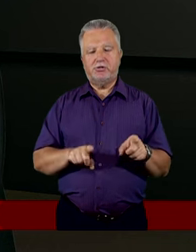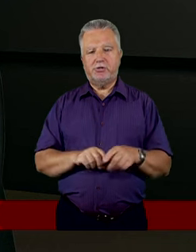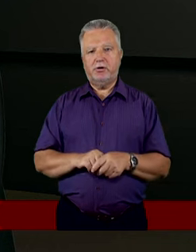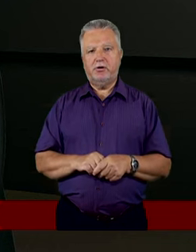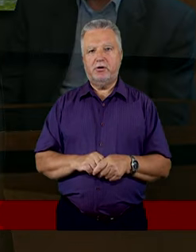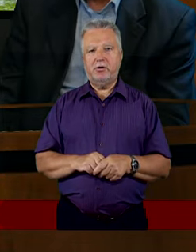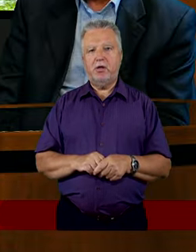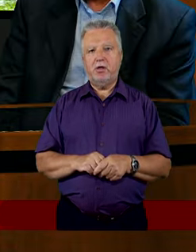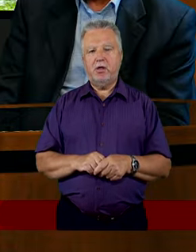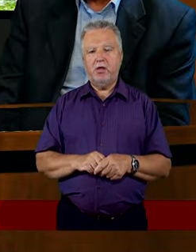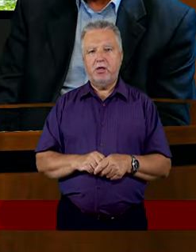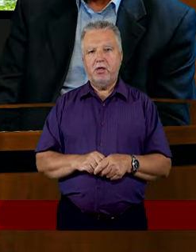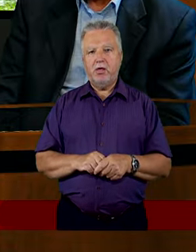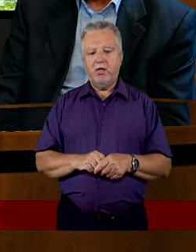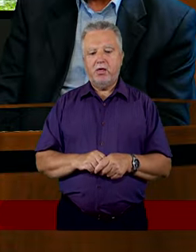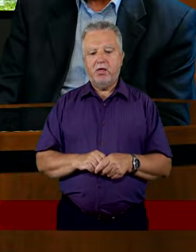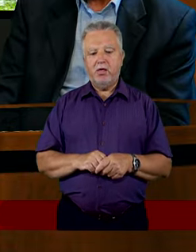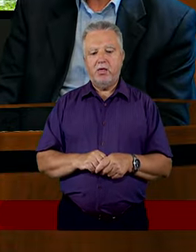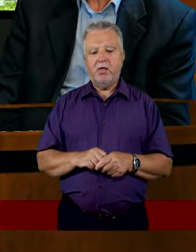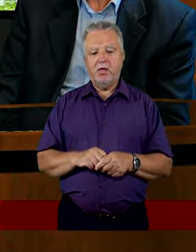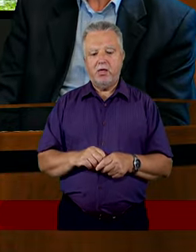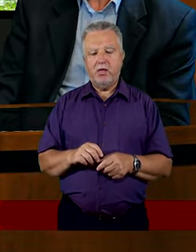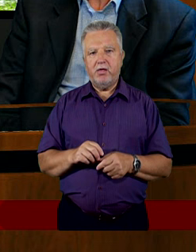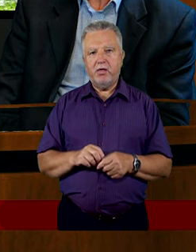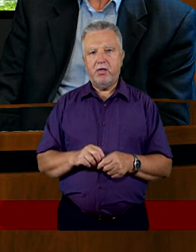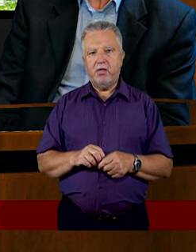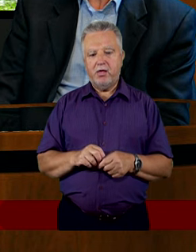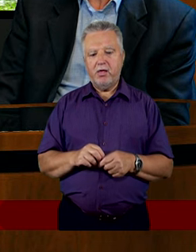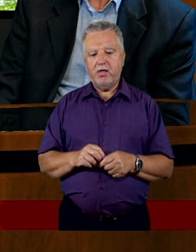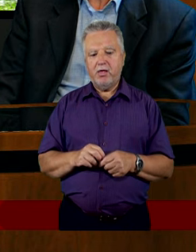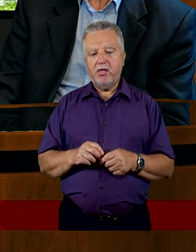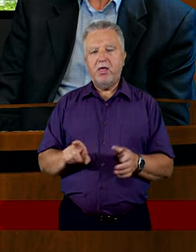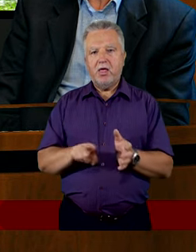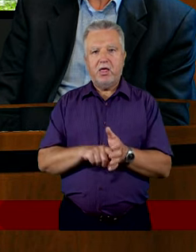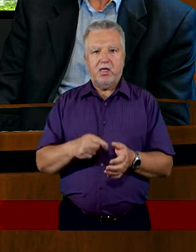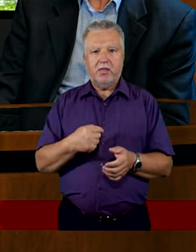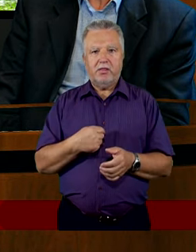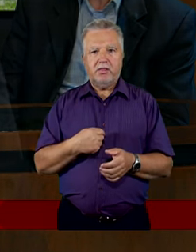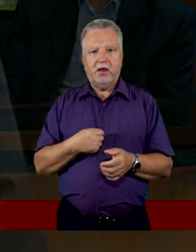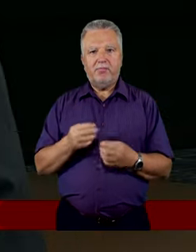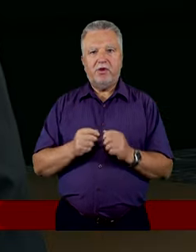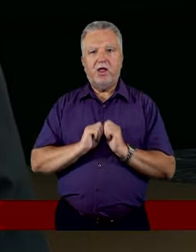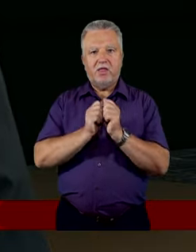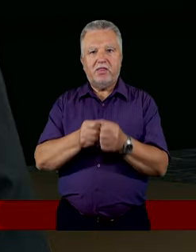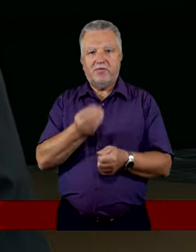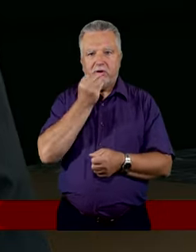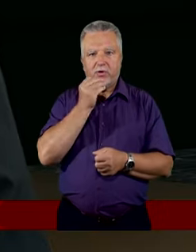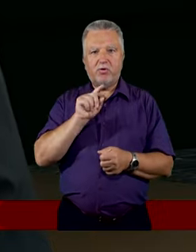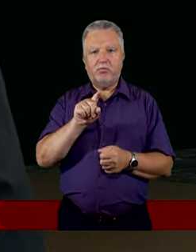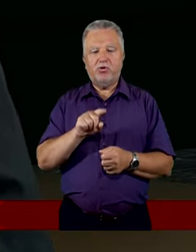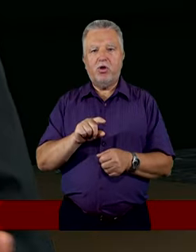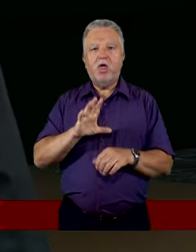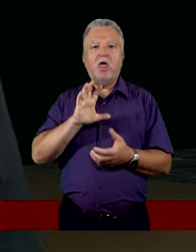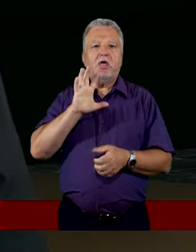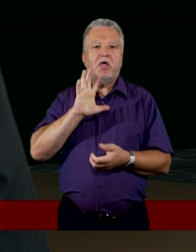znaczy? Znaczy, ja nie wiem, znaczy, ja wiem, ale odpowiem w ten sposób. Dla mnie dawanie pokarmu to jest